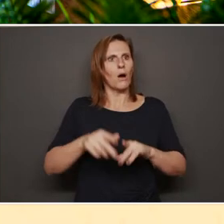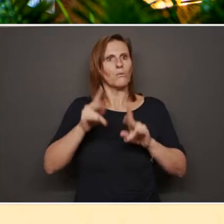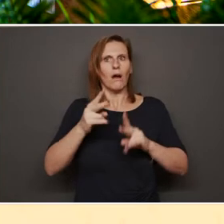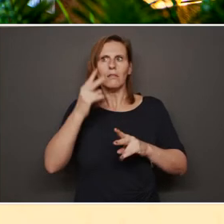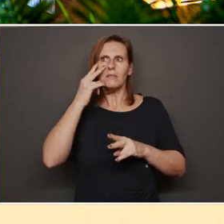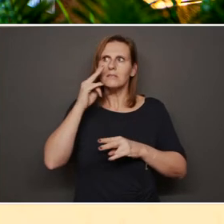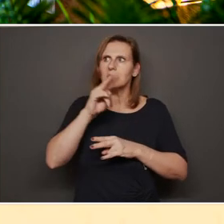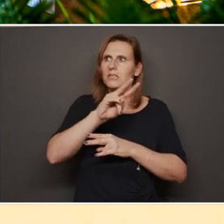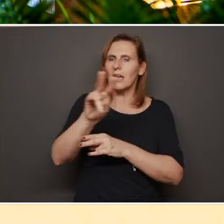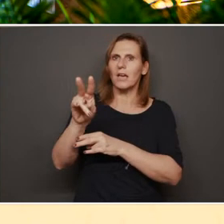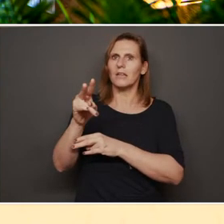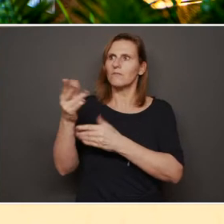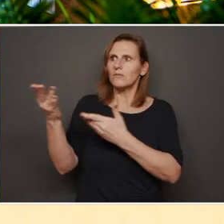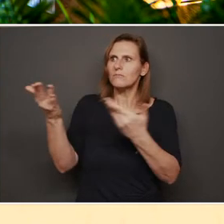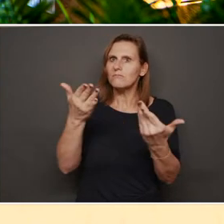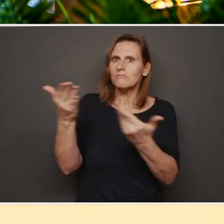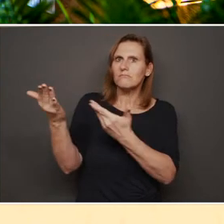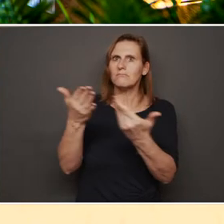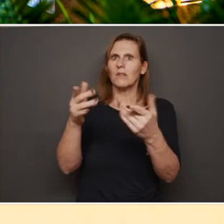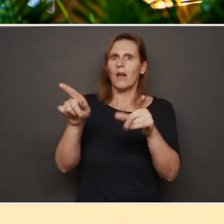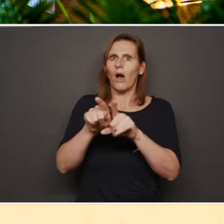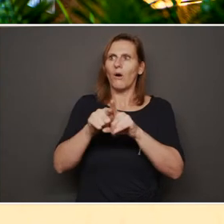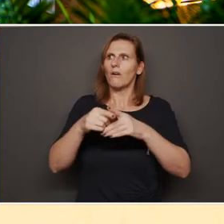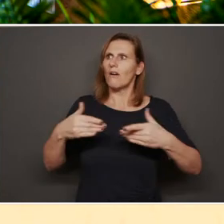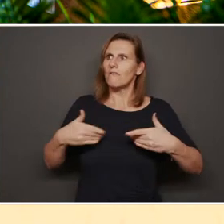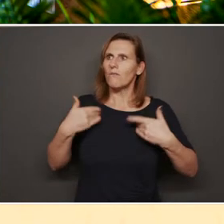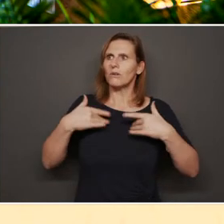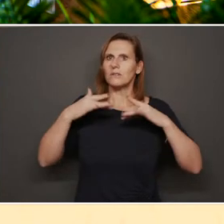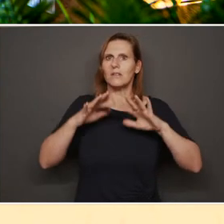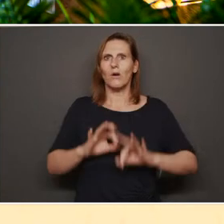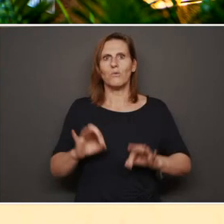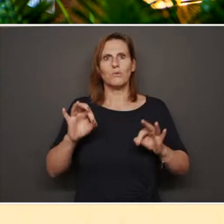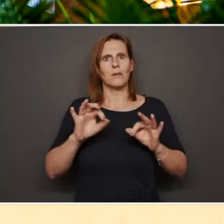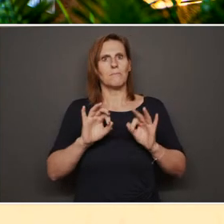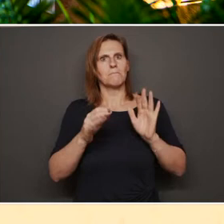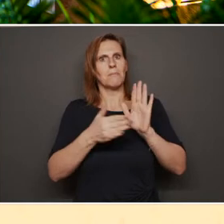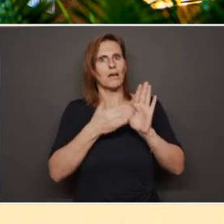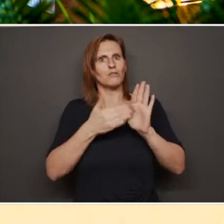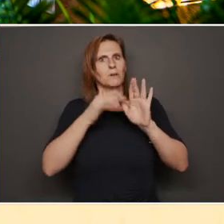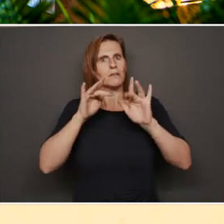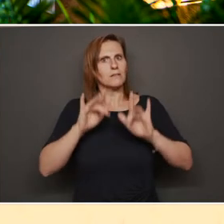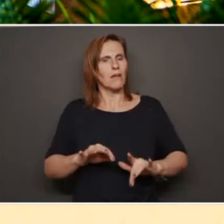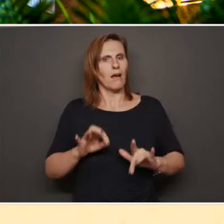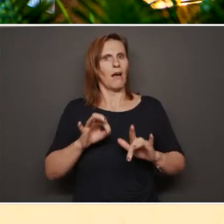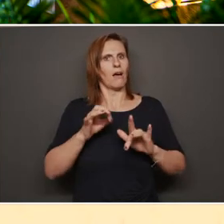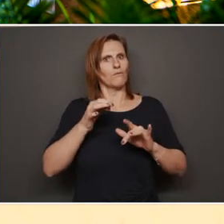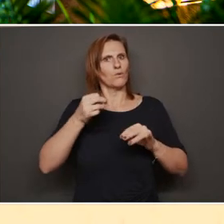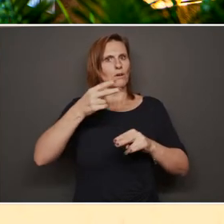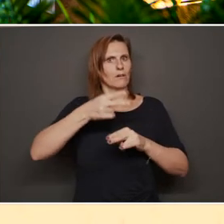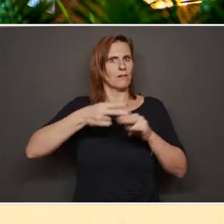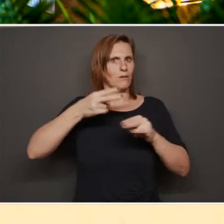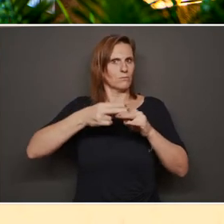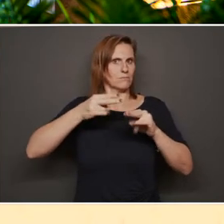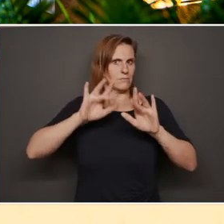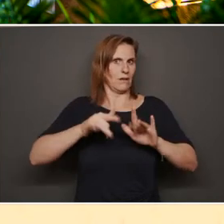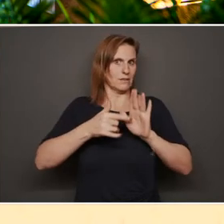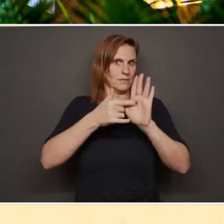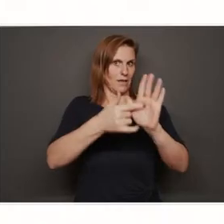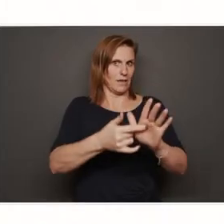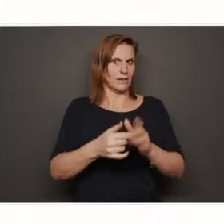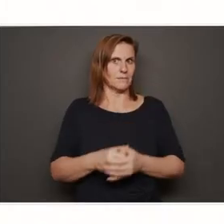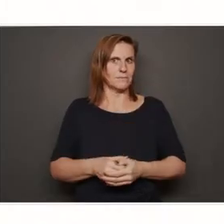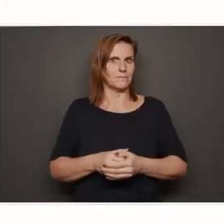eingesetzt werden und daher der Betrieb als freudiges Good-Practice-Beispiel in der Gastronomie dient.